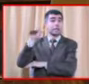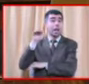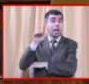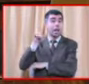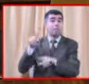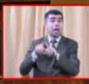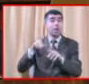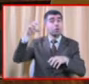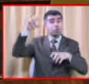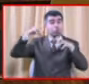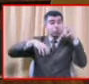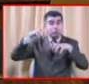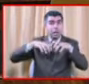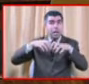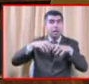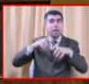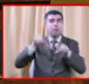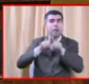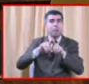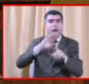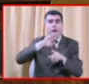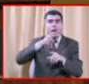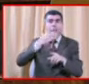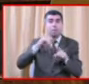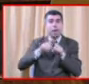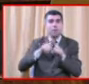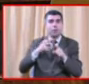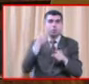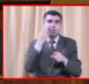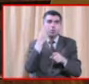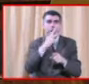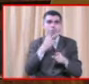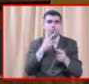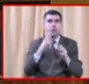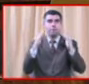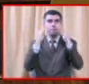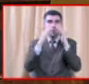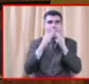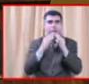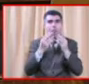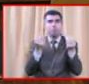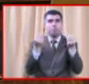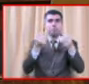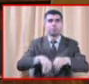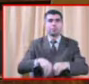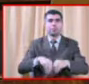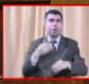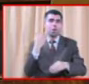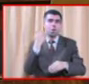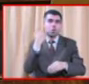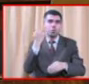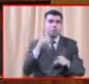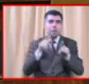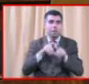المطرية المباركة يكشف عن مدى هشاشة الدور السكنية بالعالم القروي وعن هشاشة